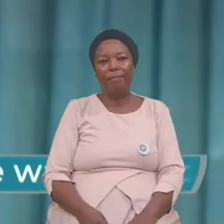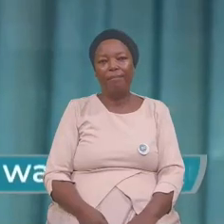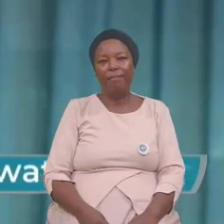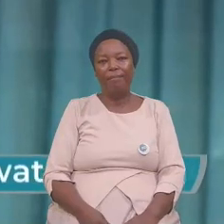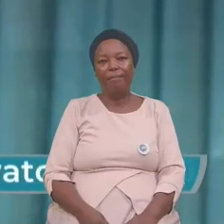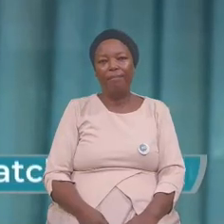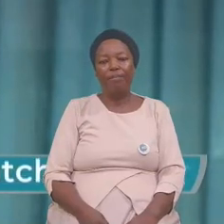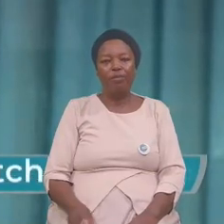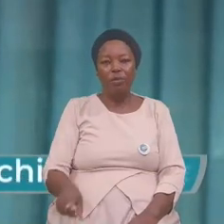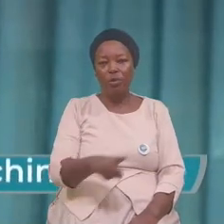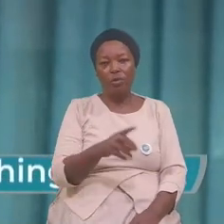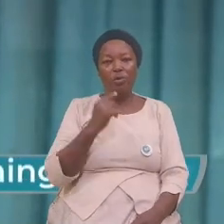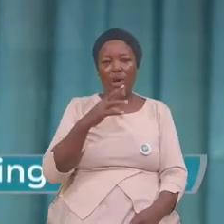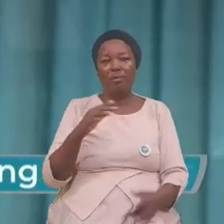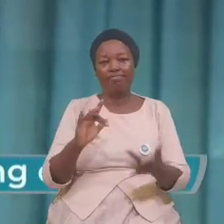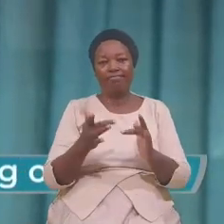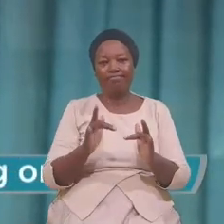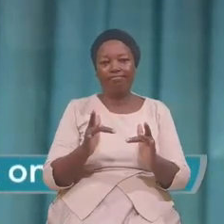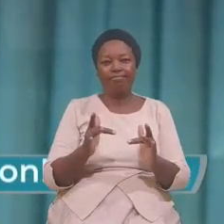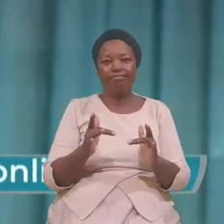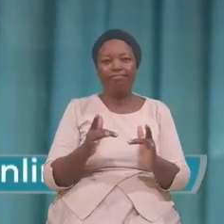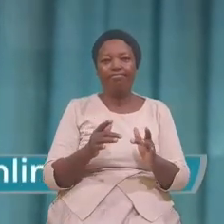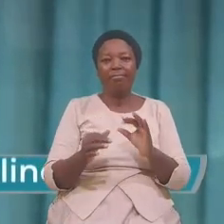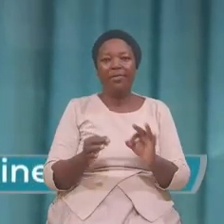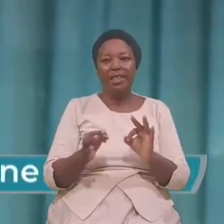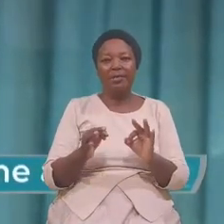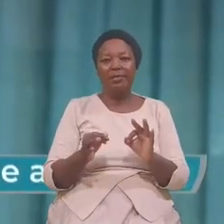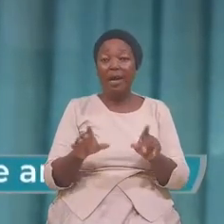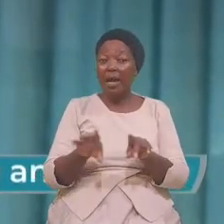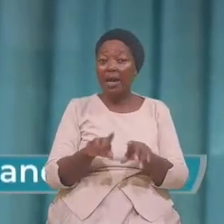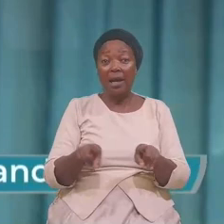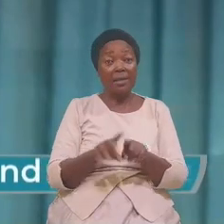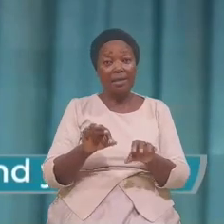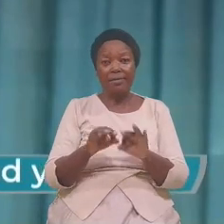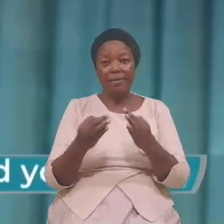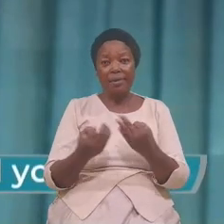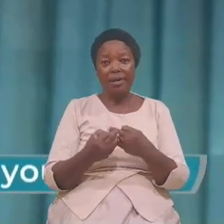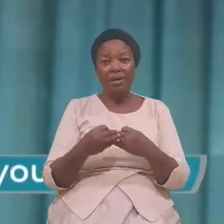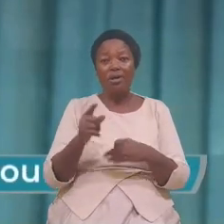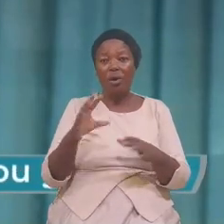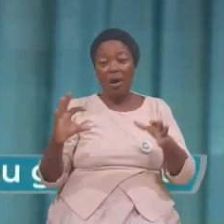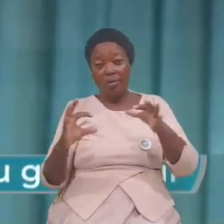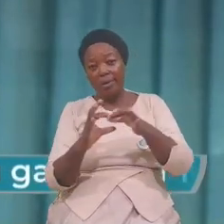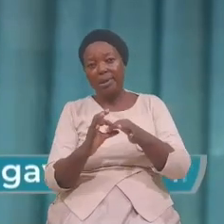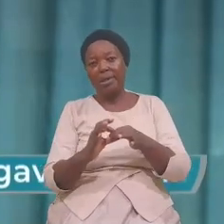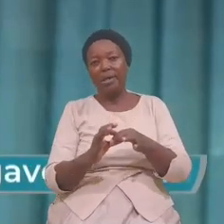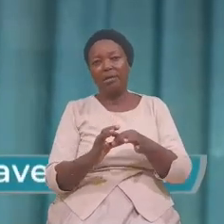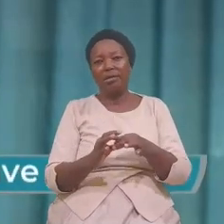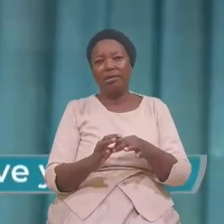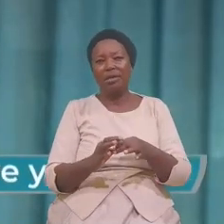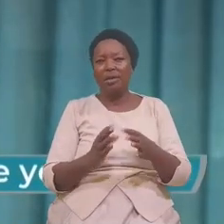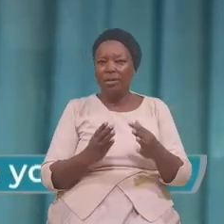Ceux qui sont en ligne, si en tant que famille, vous êtes connectés par les médias